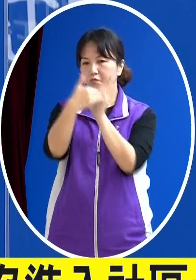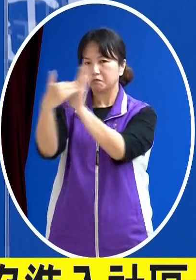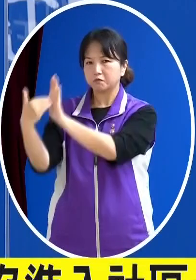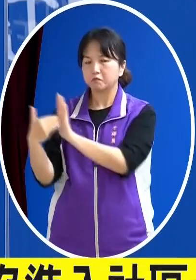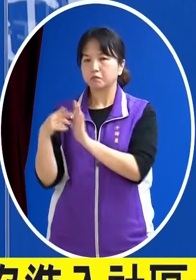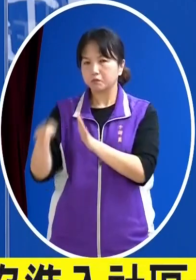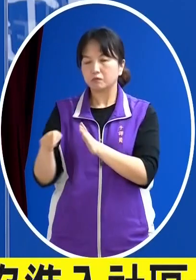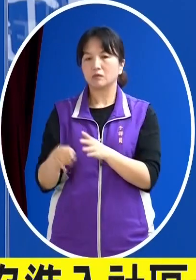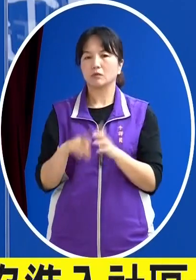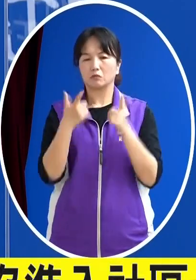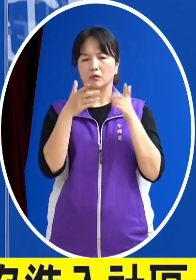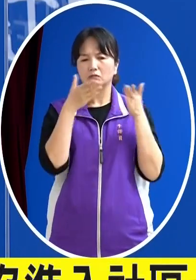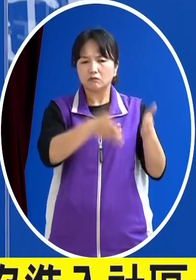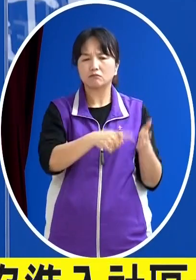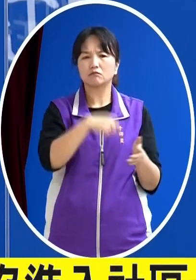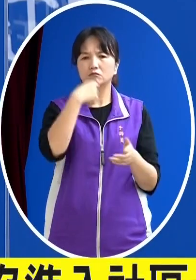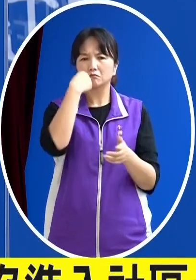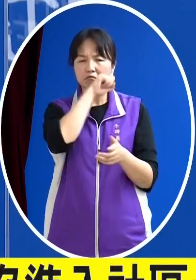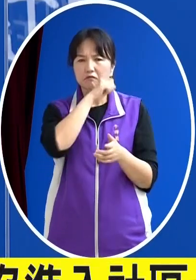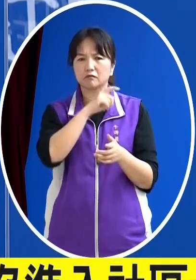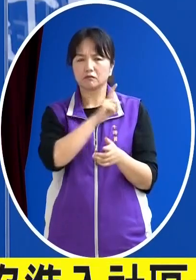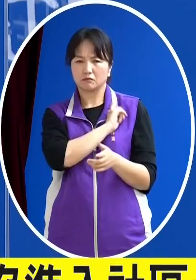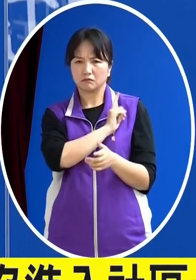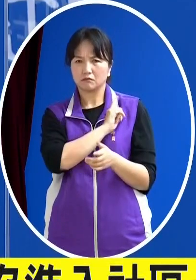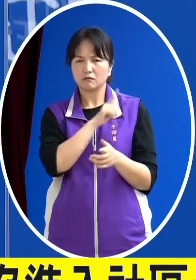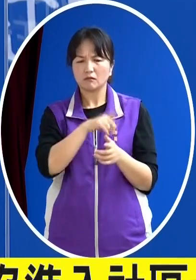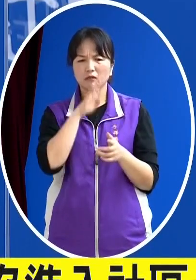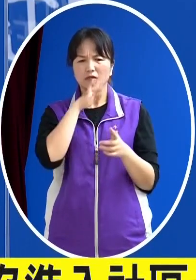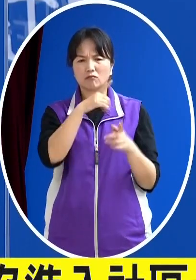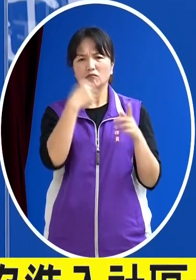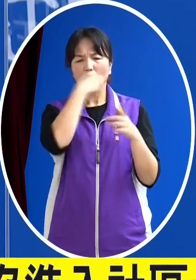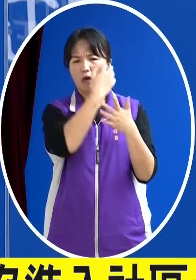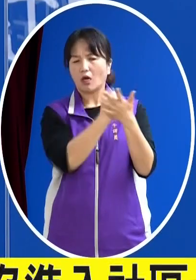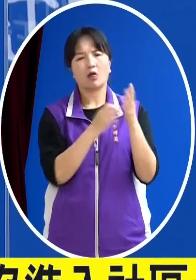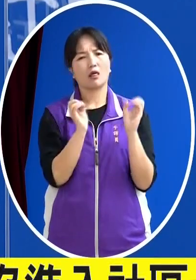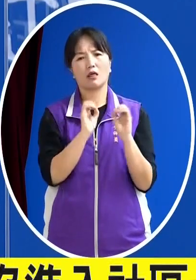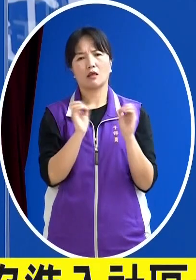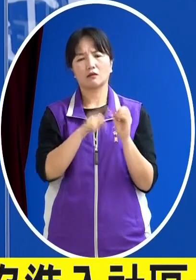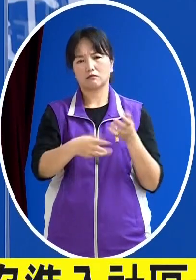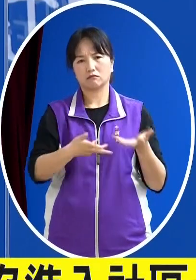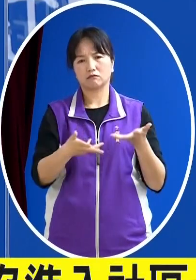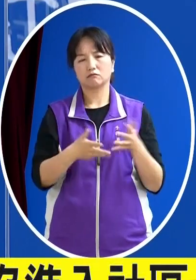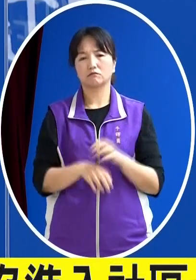毒来源，而不是说去找本地根本不存在的一个病毒。